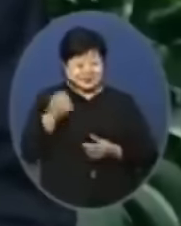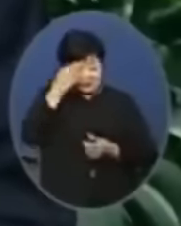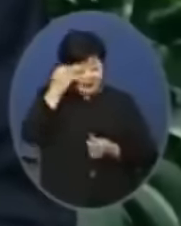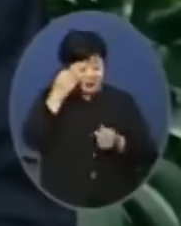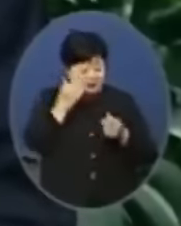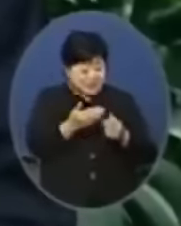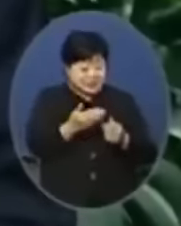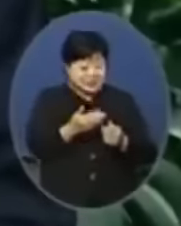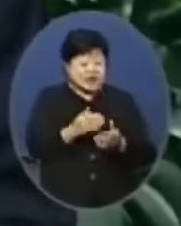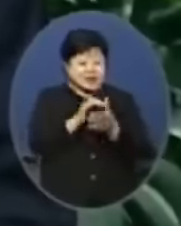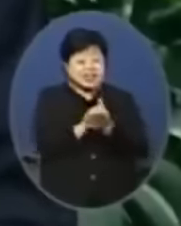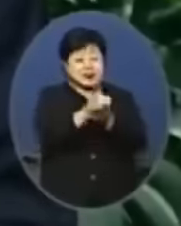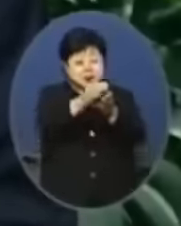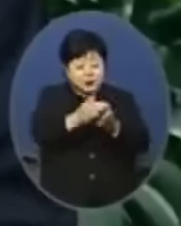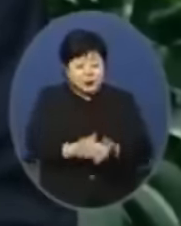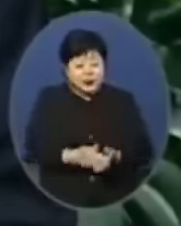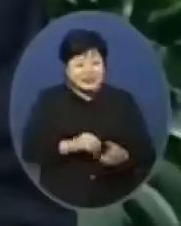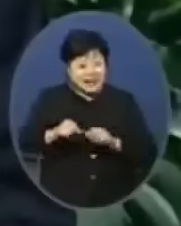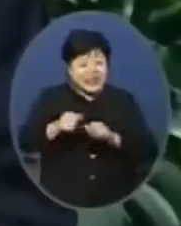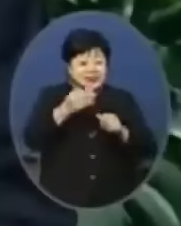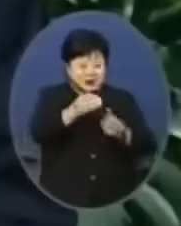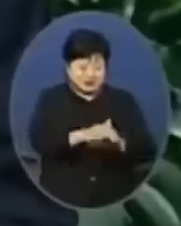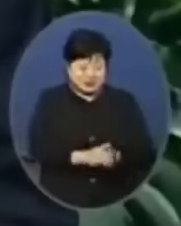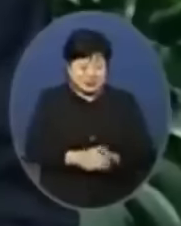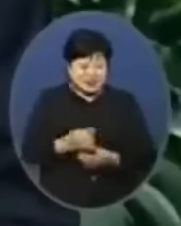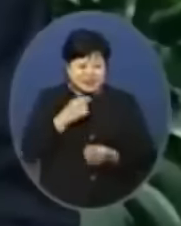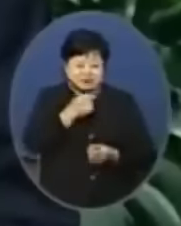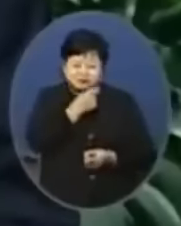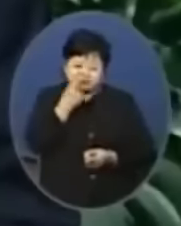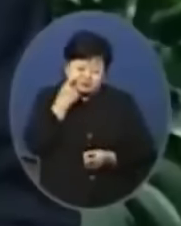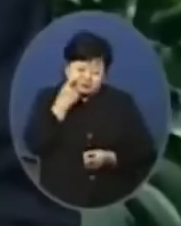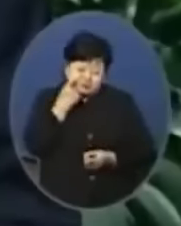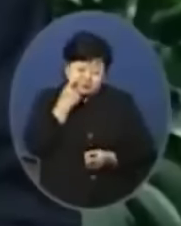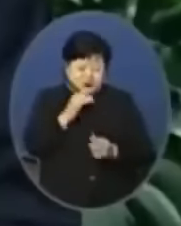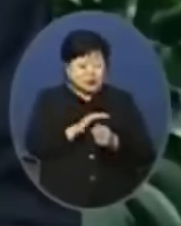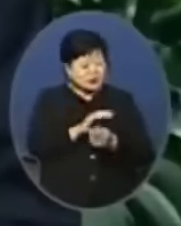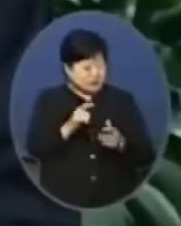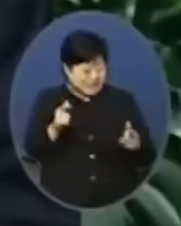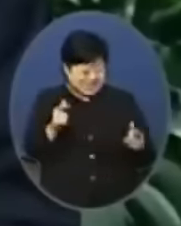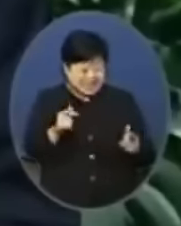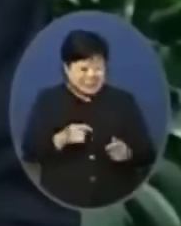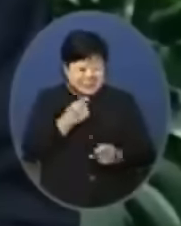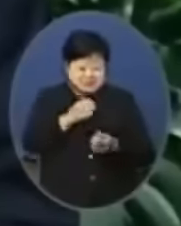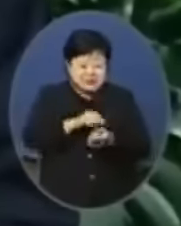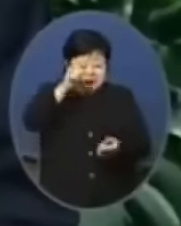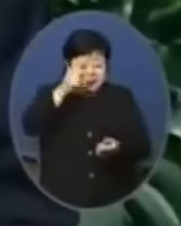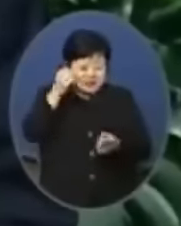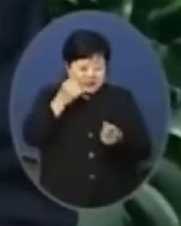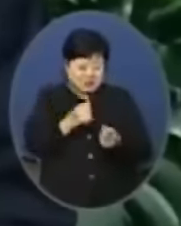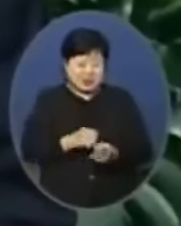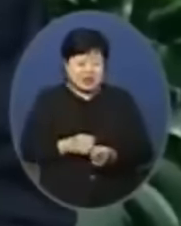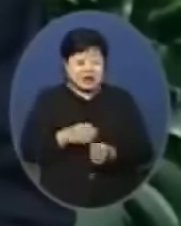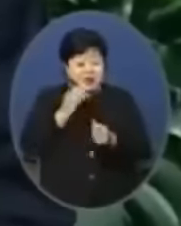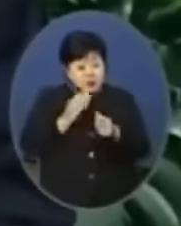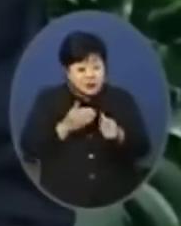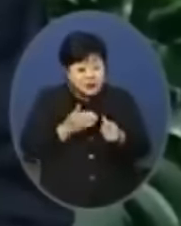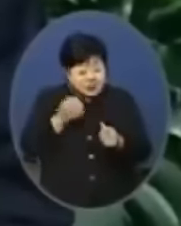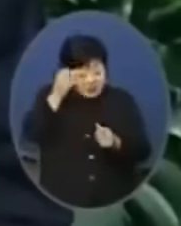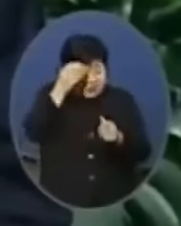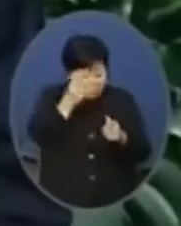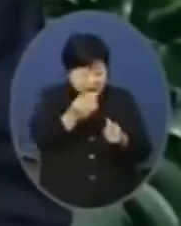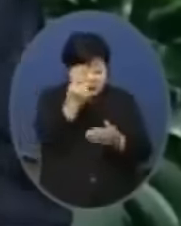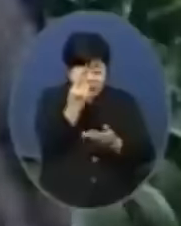성령은 여러분의 기도를 통해서 역사하는 것입니다. 입을 다물고 있으면 역사하지 않습니다. 입을 열어서 성령님께 부탁하면